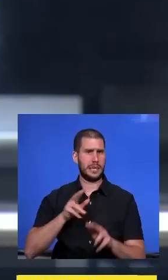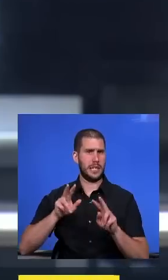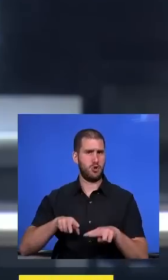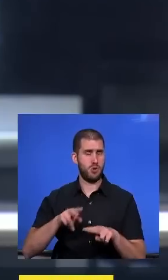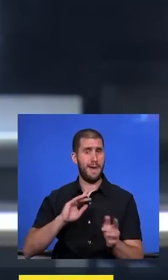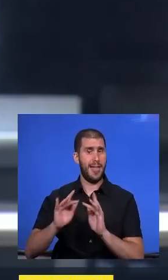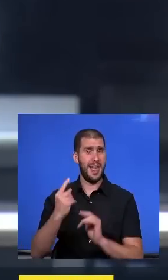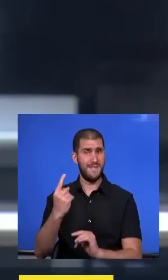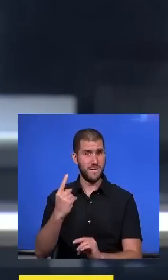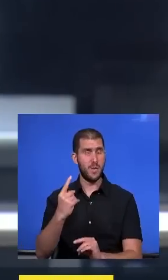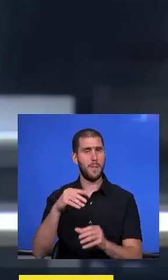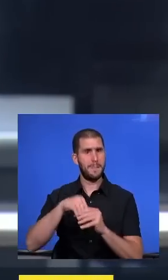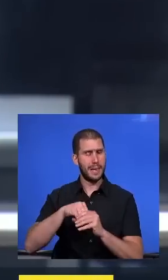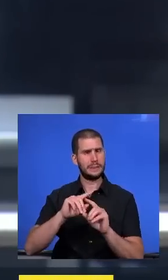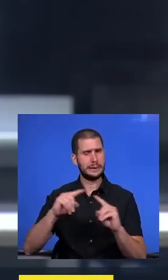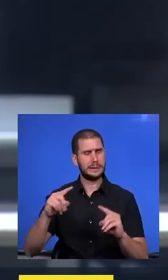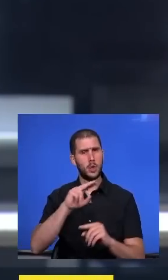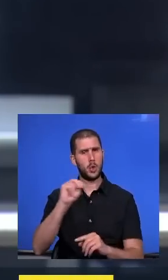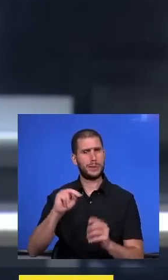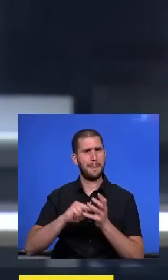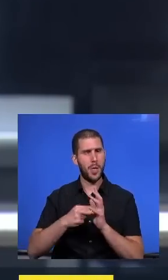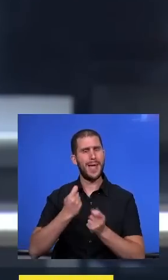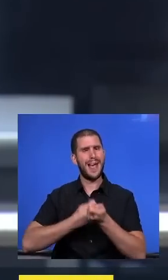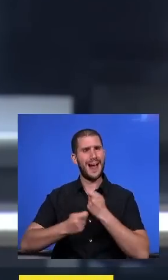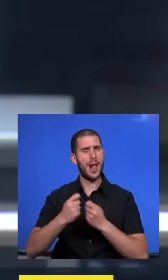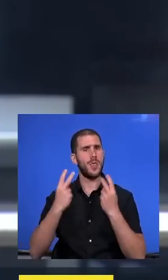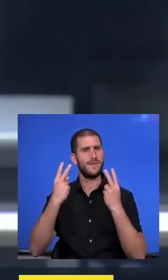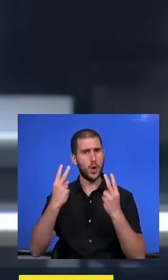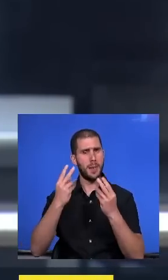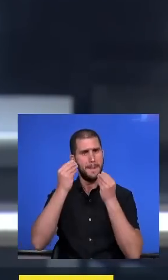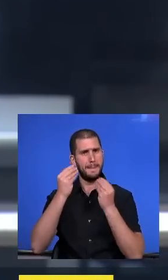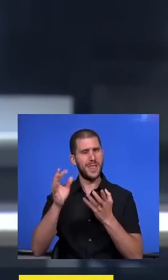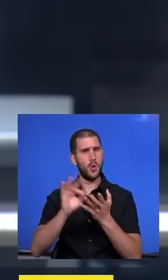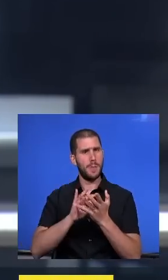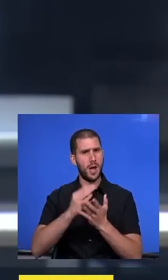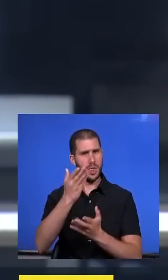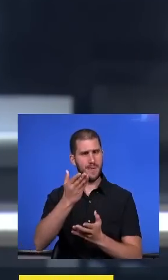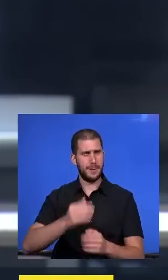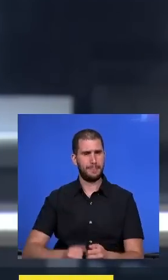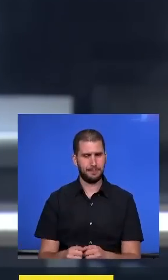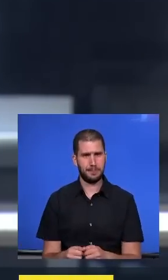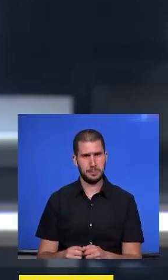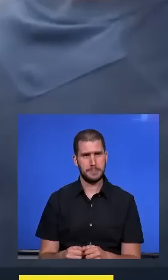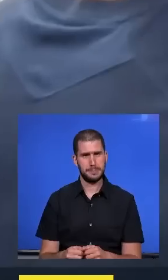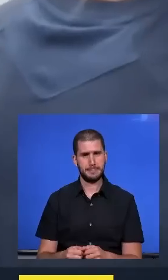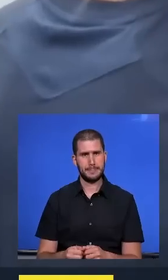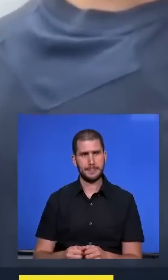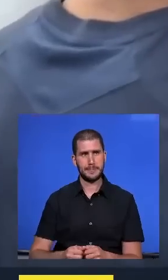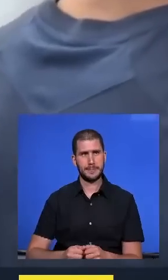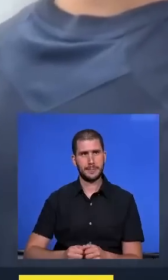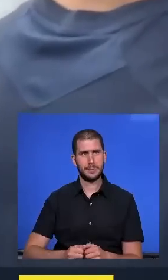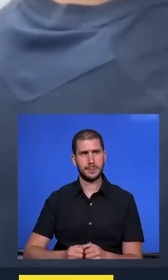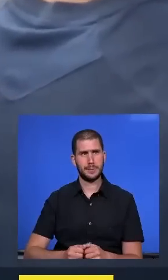הזה שמכיל סוגיות פוליטיות, כלכליות וערכיות, בדיווחו של כתבנו לענייני צבא איתי בלומנטל.